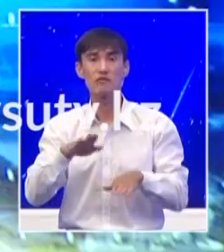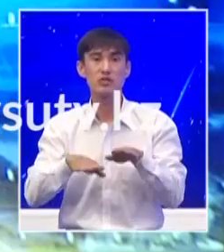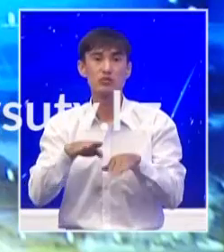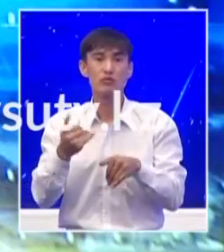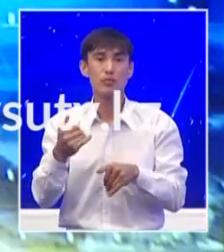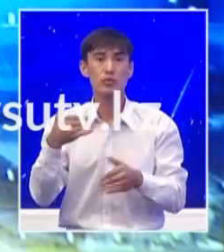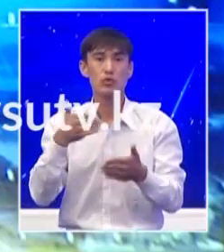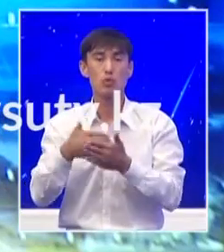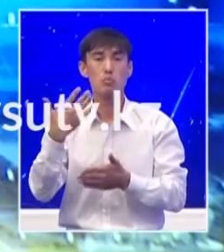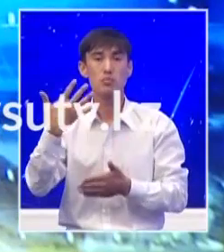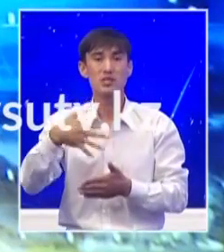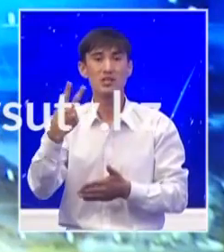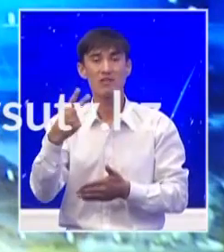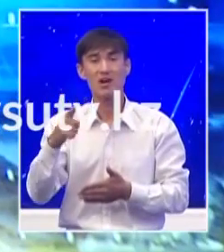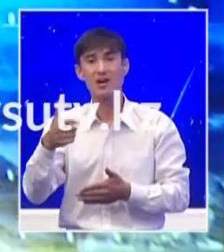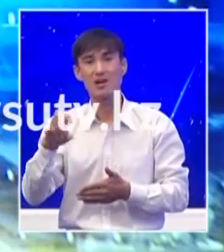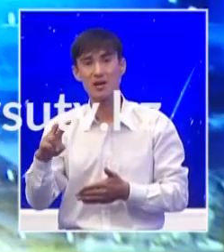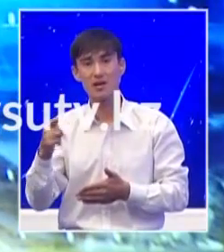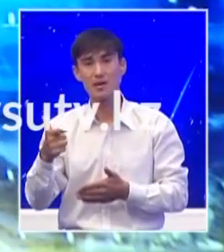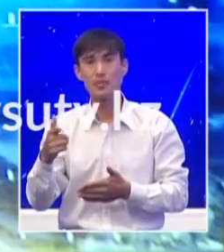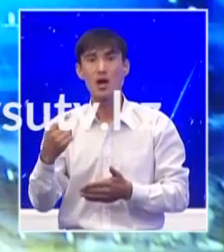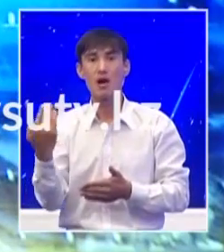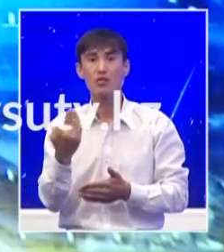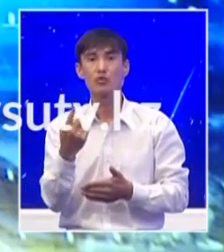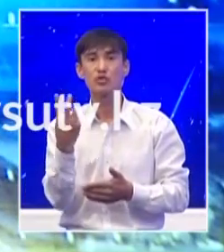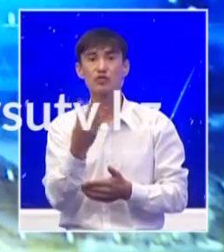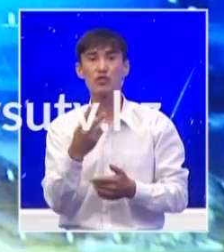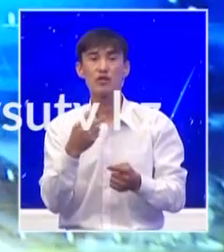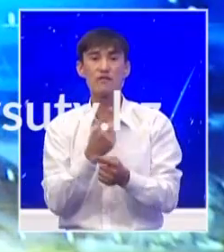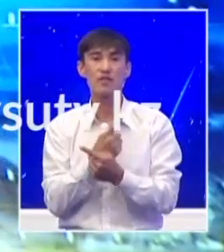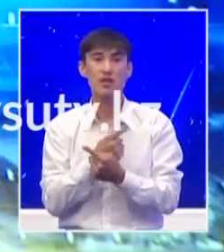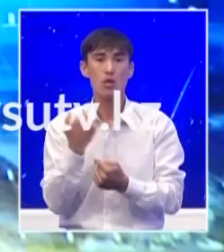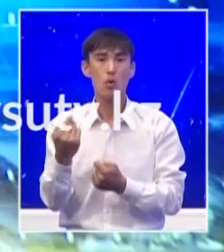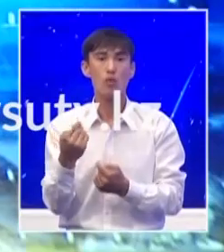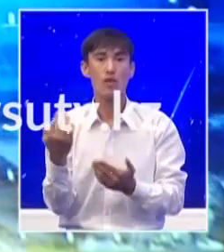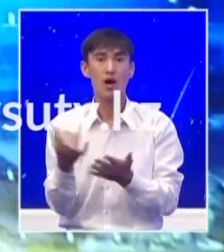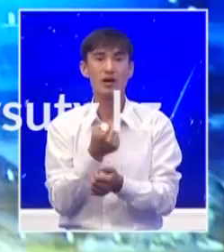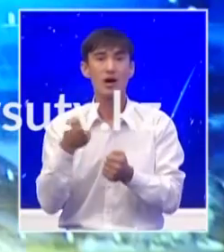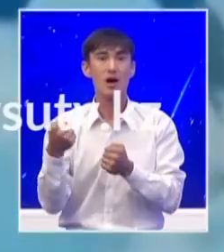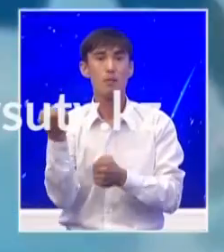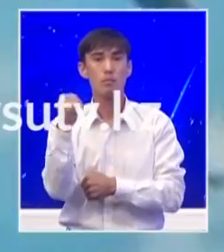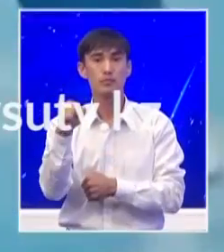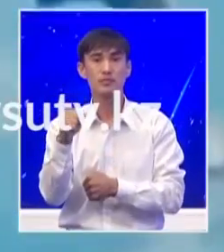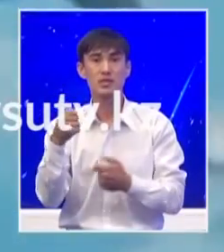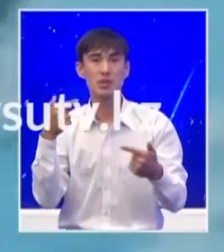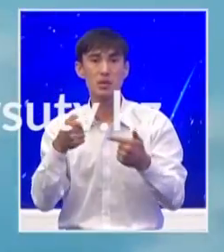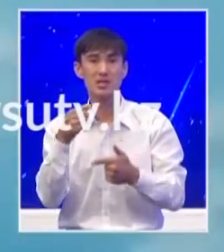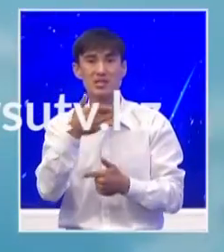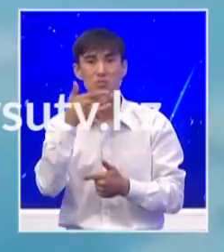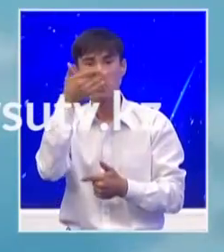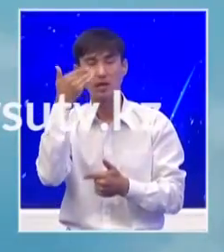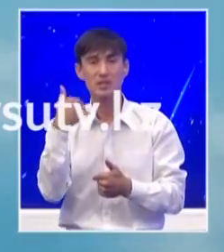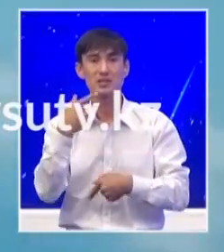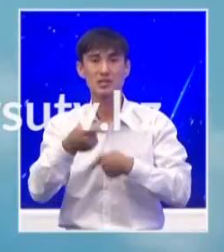до 52 килограммов. В 1/4 финала он одолел соперника из Испании, тем самым пройдя дальше по турнирной